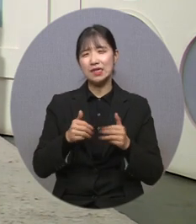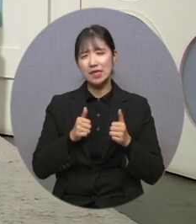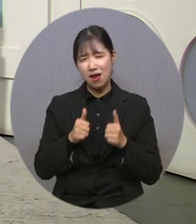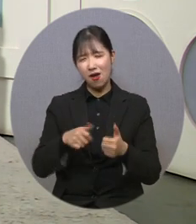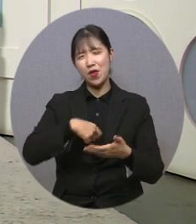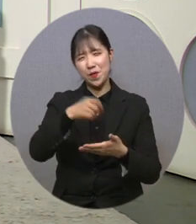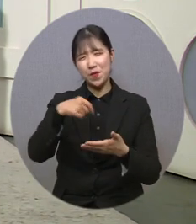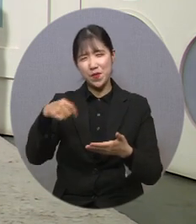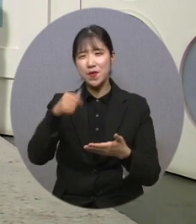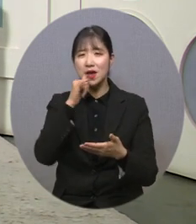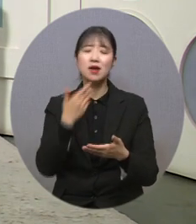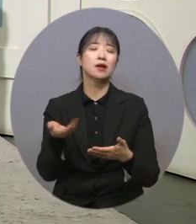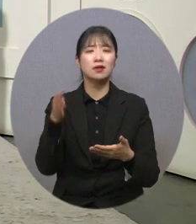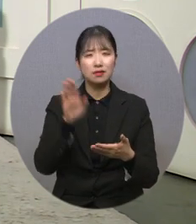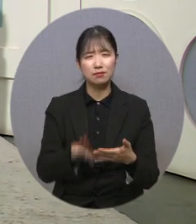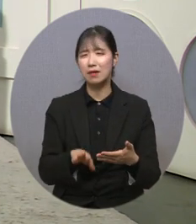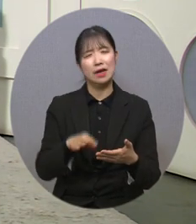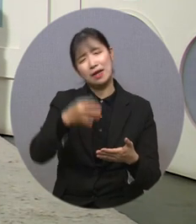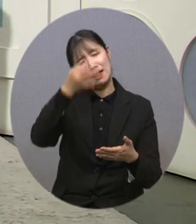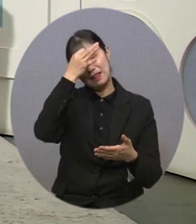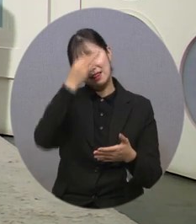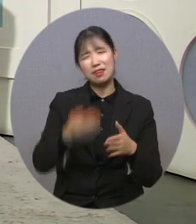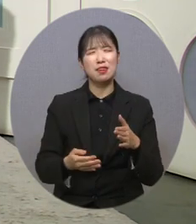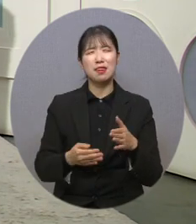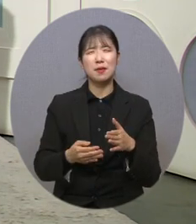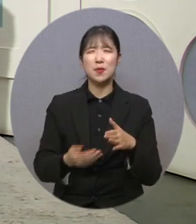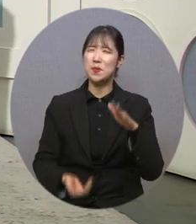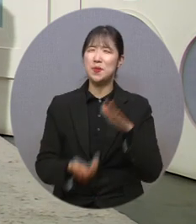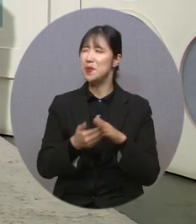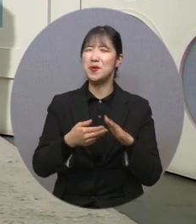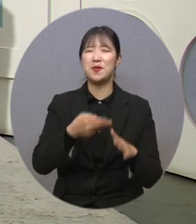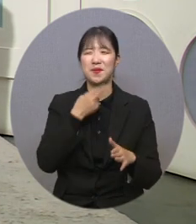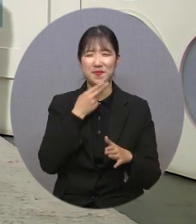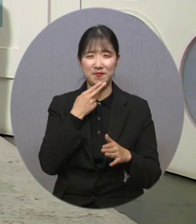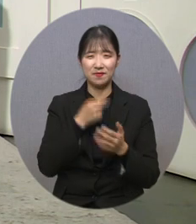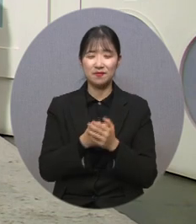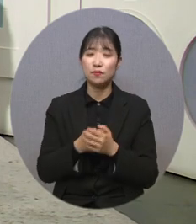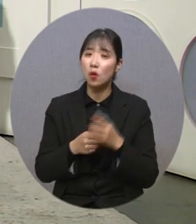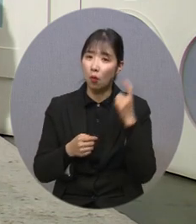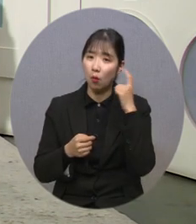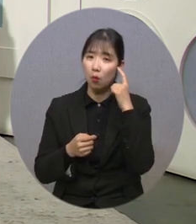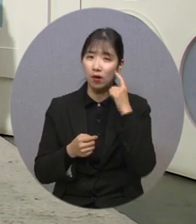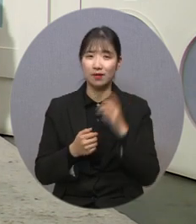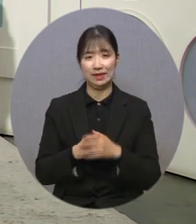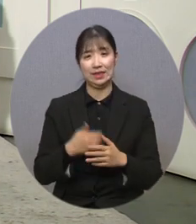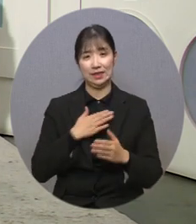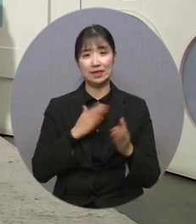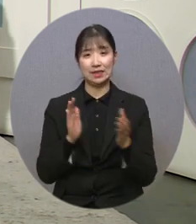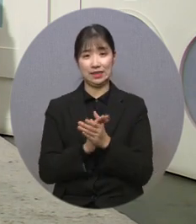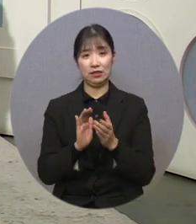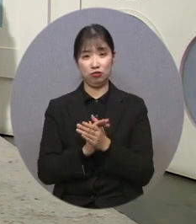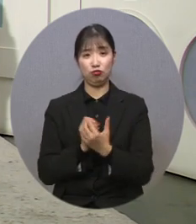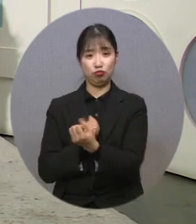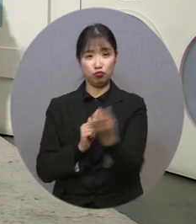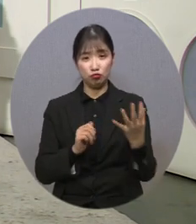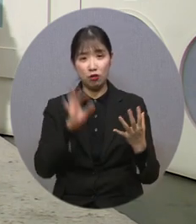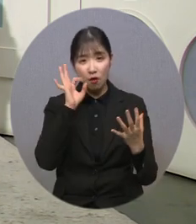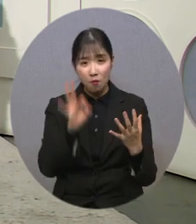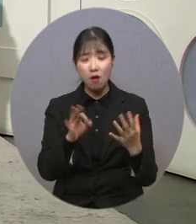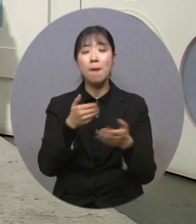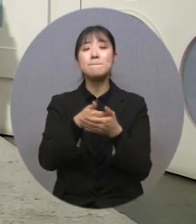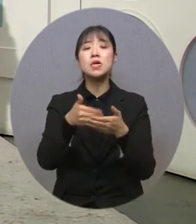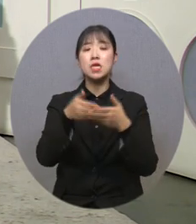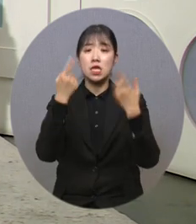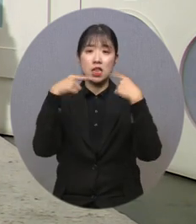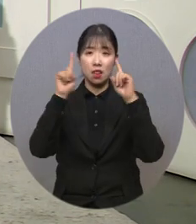그리긴 했습니다만은 재주는 뛰어나지가 않았던 것 같아요. 왜요? 왜냐하면은 제 친구들 중에는 이제 미대를 간